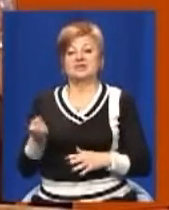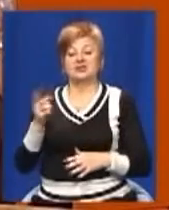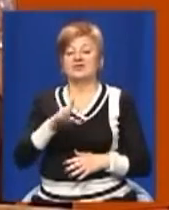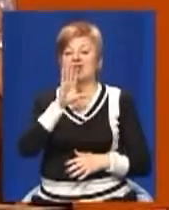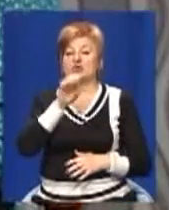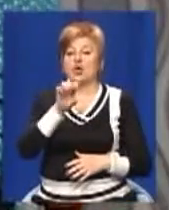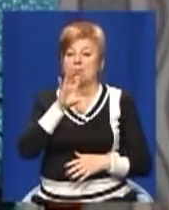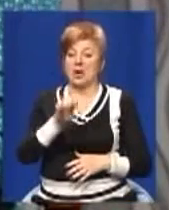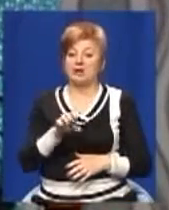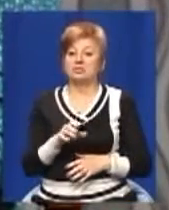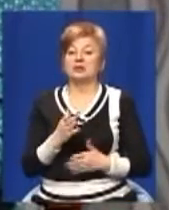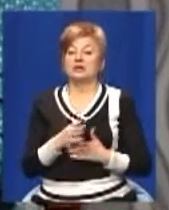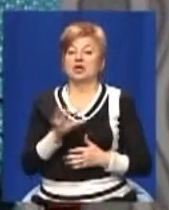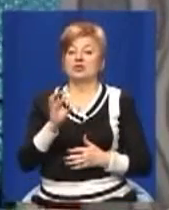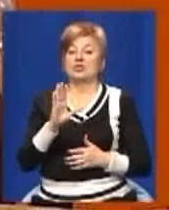овчарки.